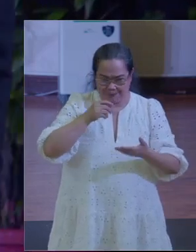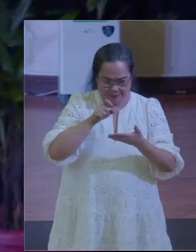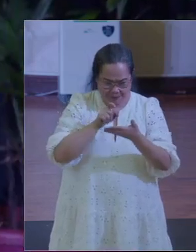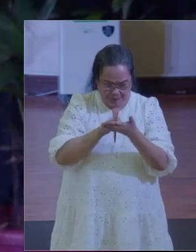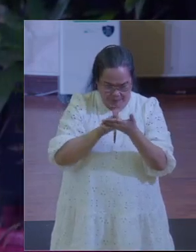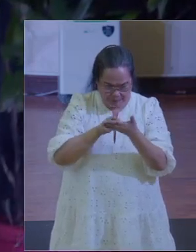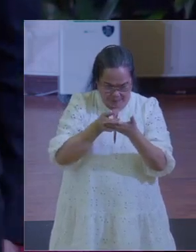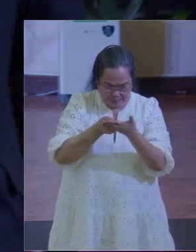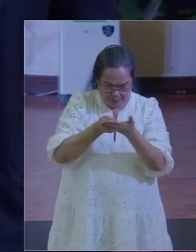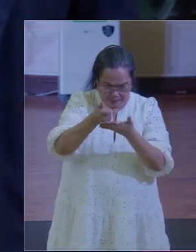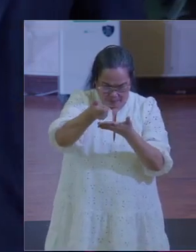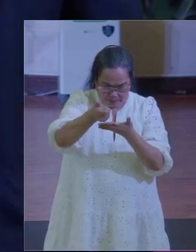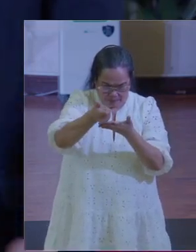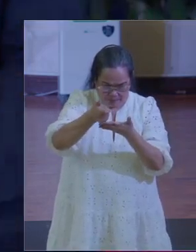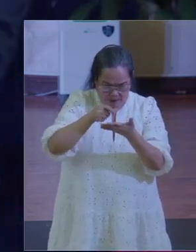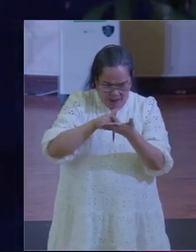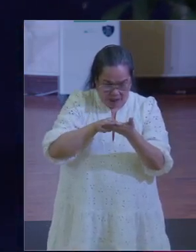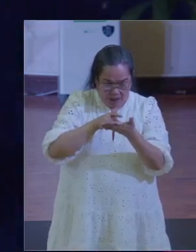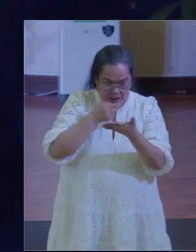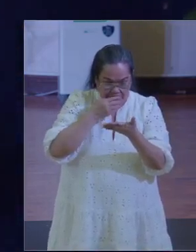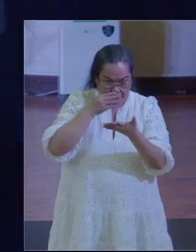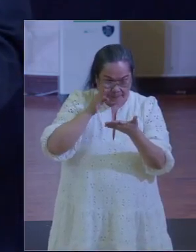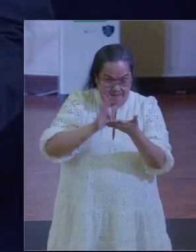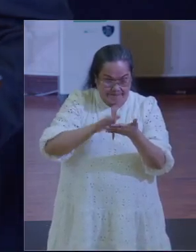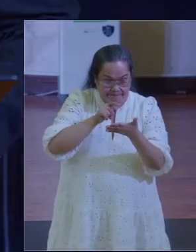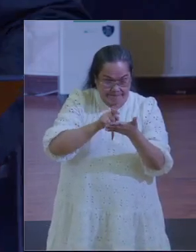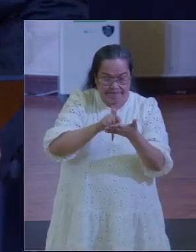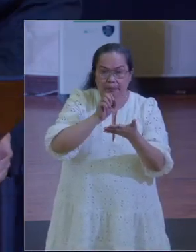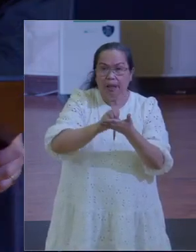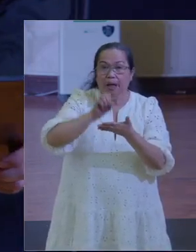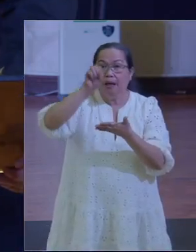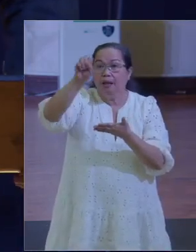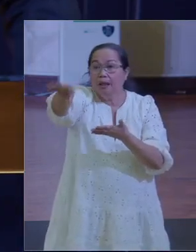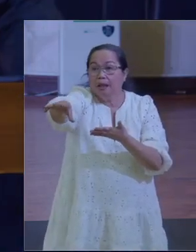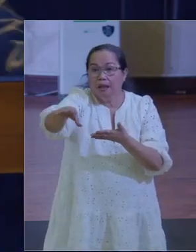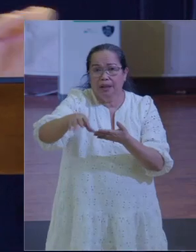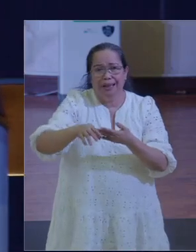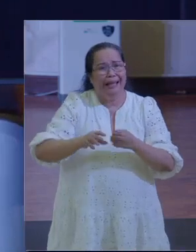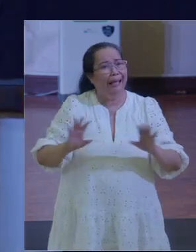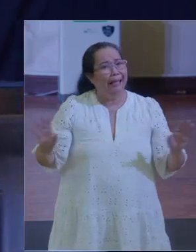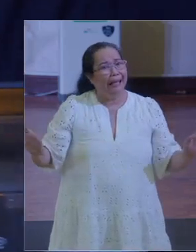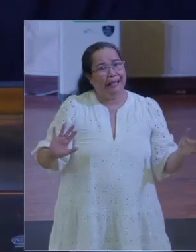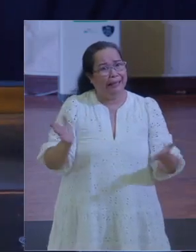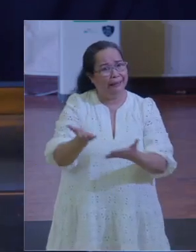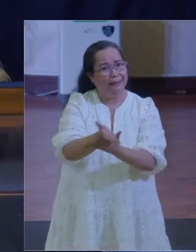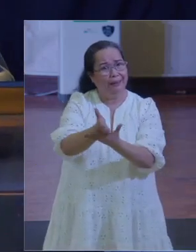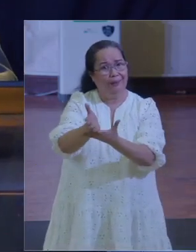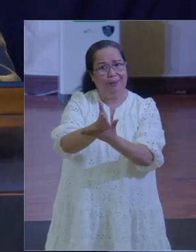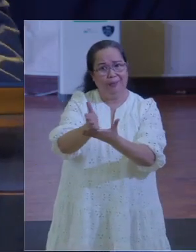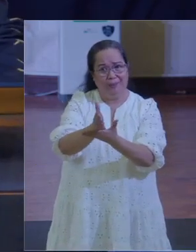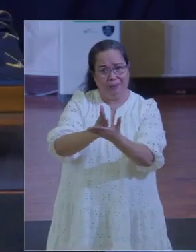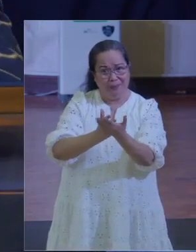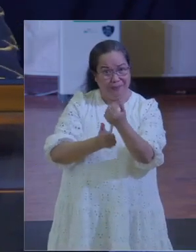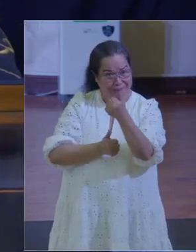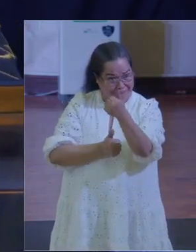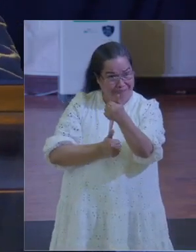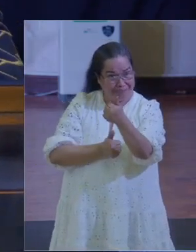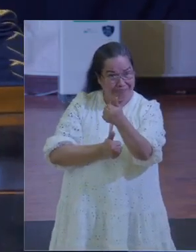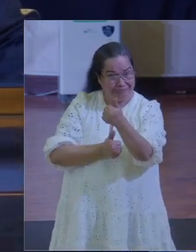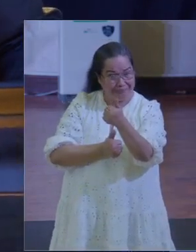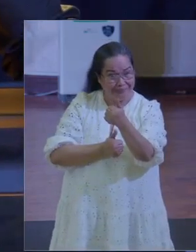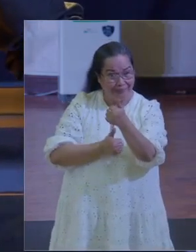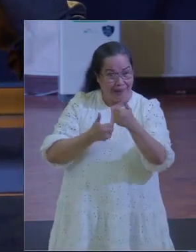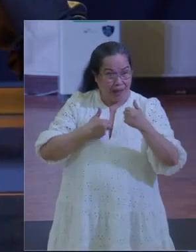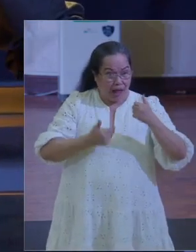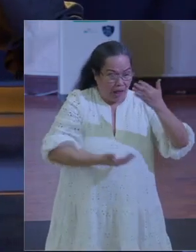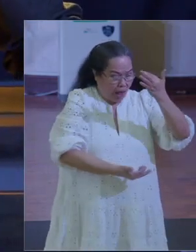mo. Pag merong meme o post na pangit, wag mo nang ipasa. Brad, wag mo nang ipasa. Ngayon, kunyari, nasusunog na